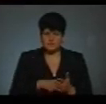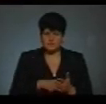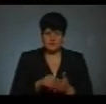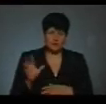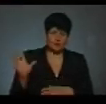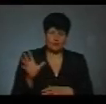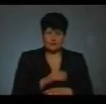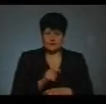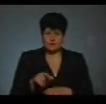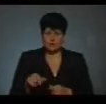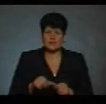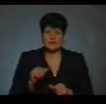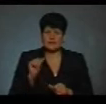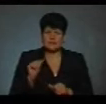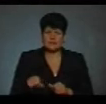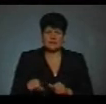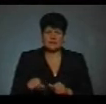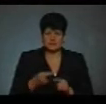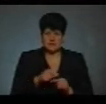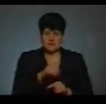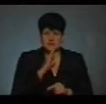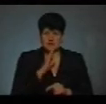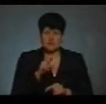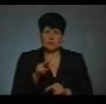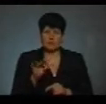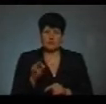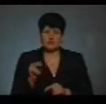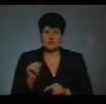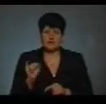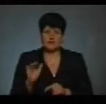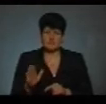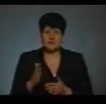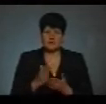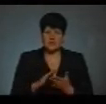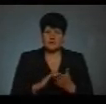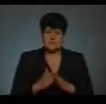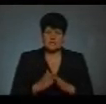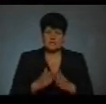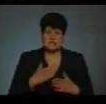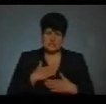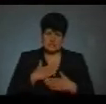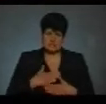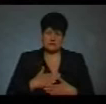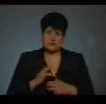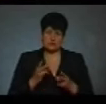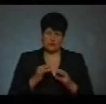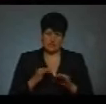Усі пацієнти, окрім згаданої пацієнтки з Почаєва, мають стан задовільний